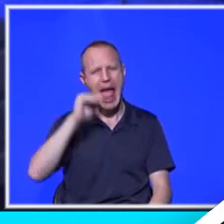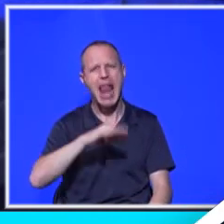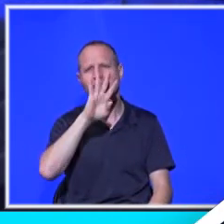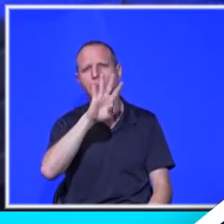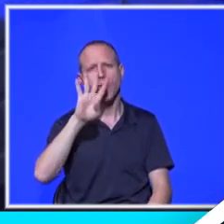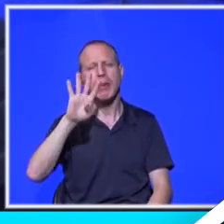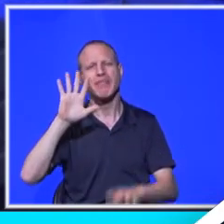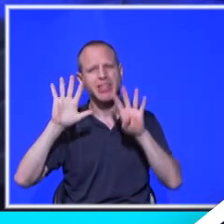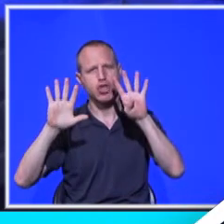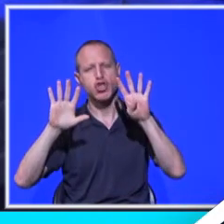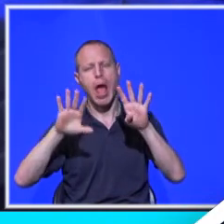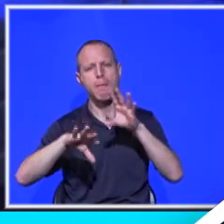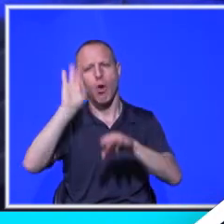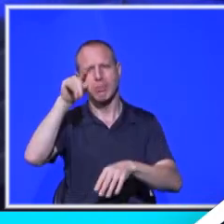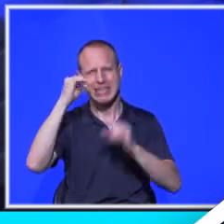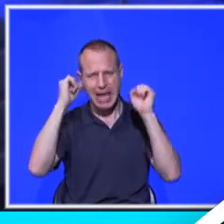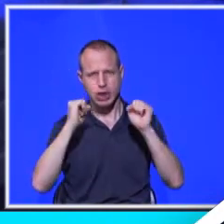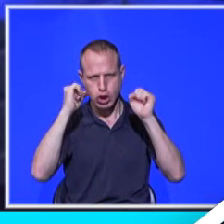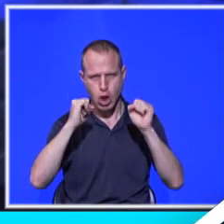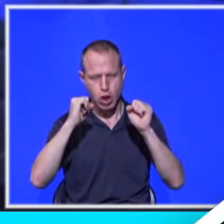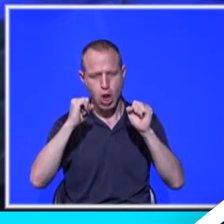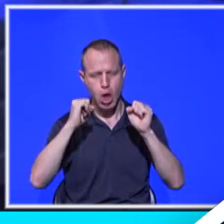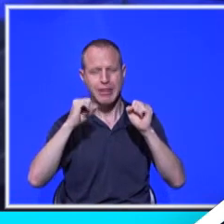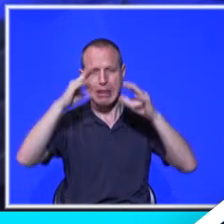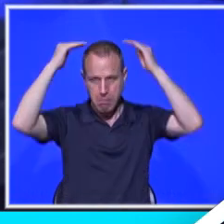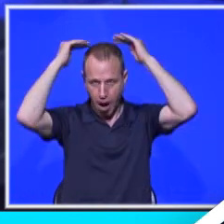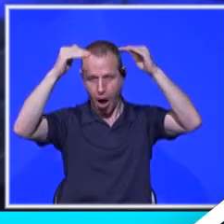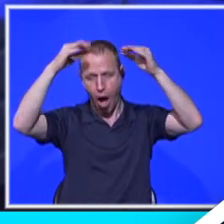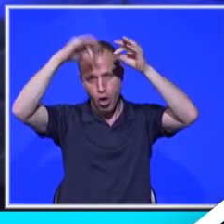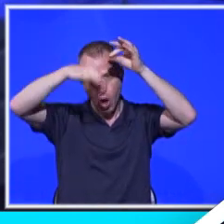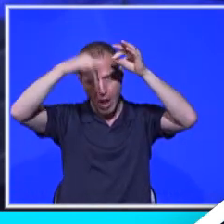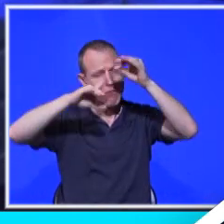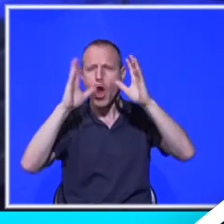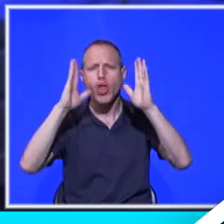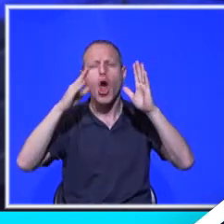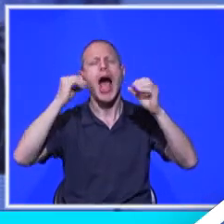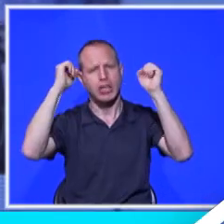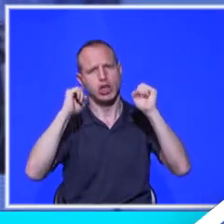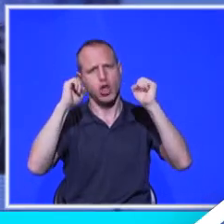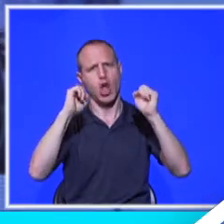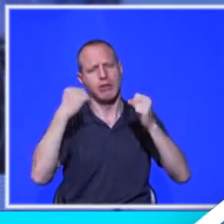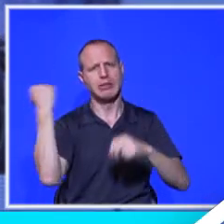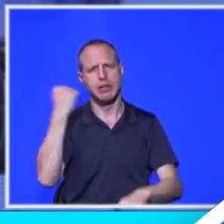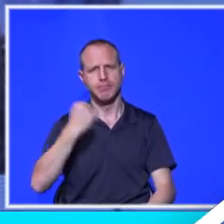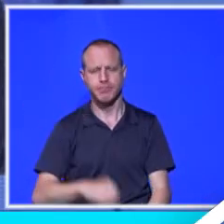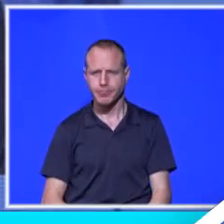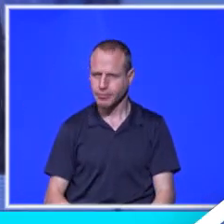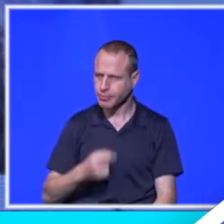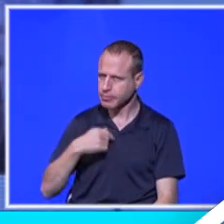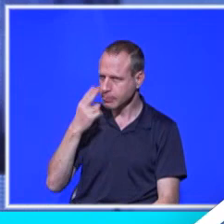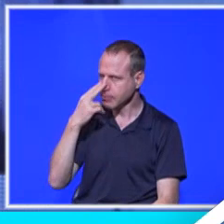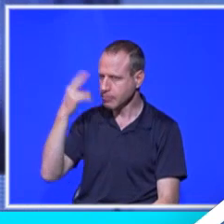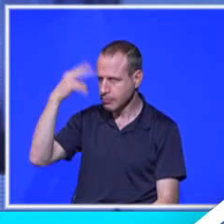1,352,449 מצביעים. זה היסודות האיתנים שלנו. ואם הגג קצת דולף, לא נורא, היסודות האיתנים. אתה יודע, אני מנסה להבין